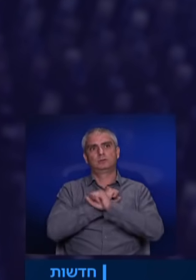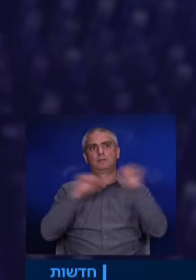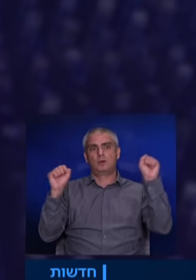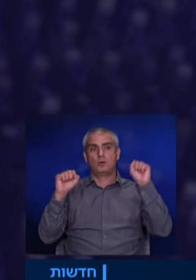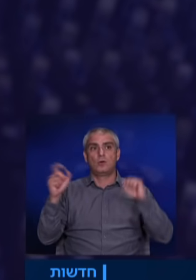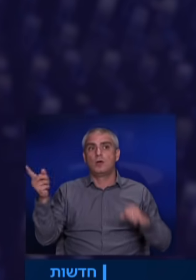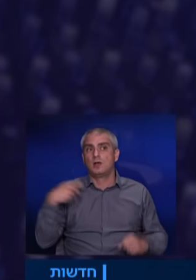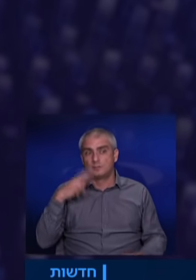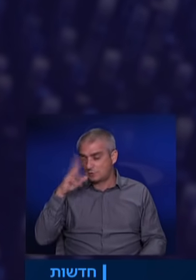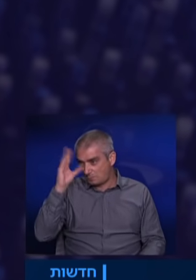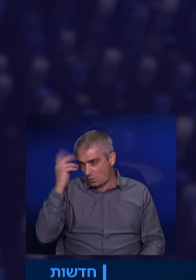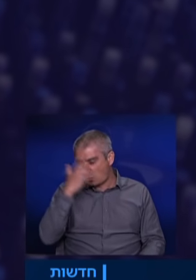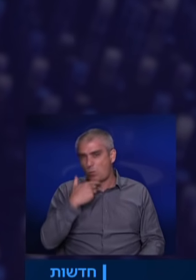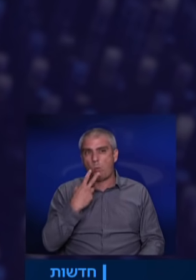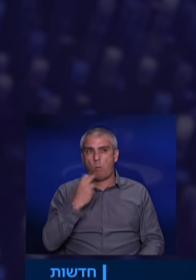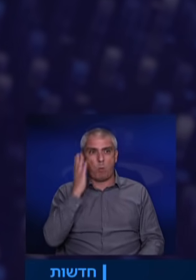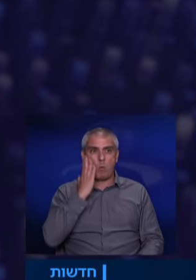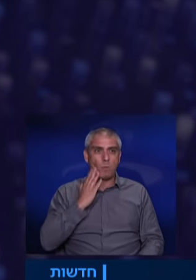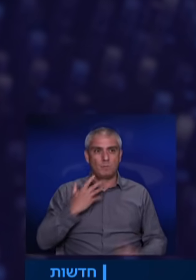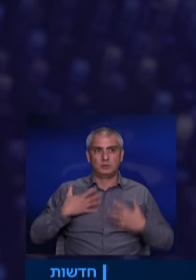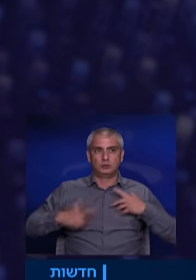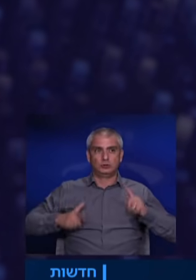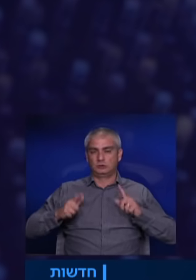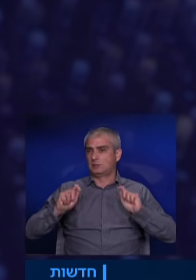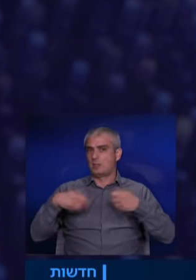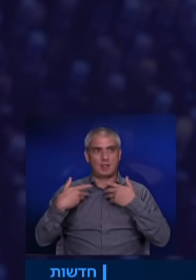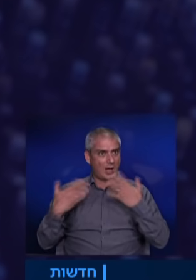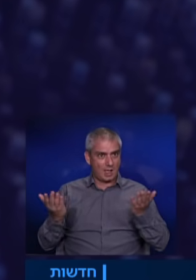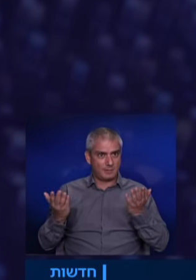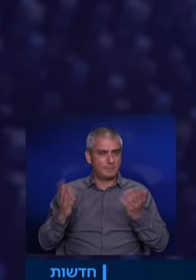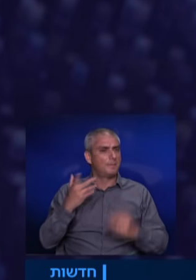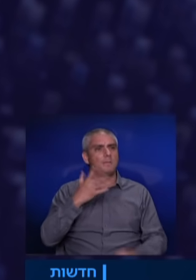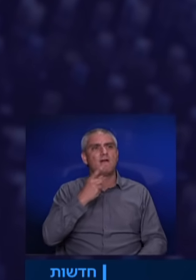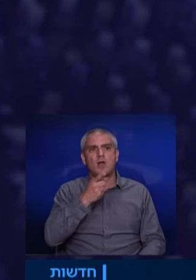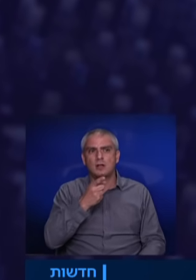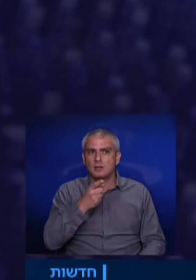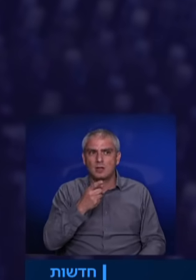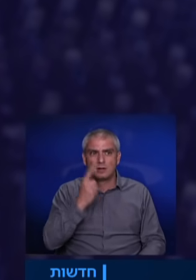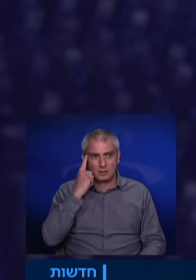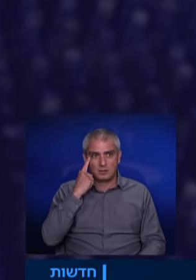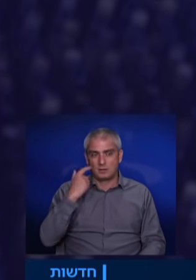אני מסתכל על בחור שחום, לבוש בג'ינס בלי נעליים, מניין אתה?